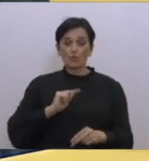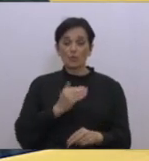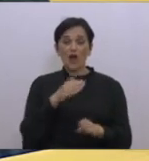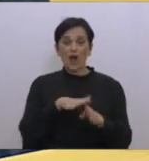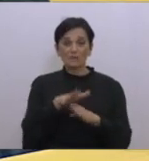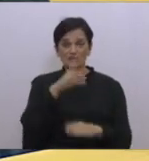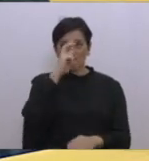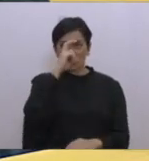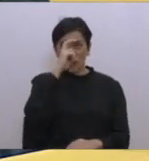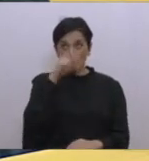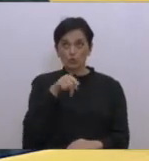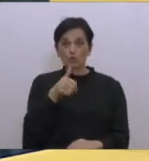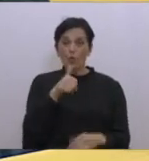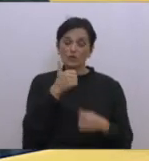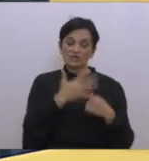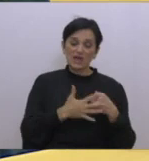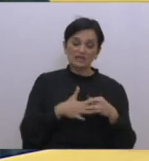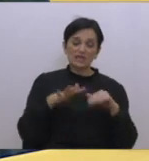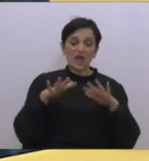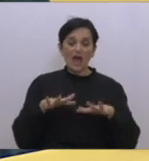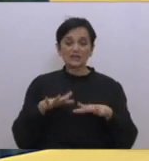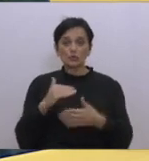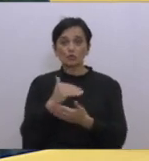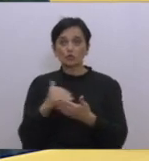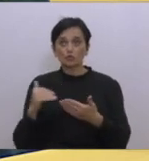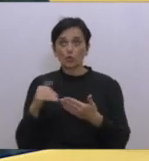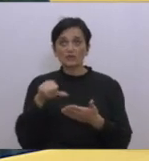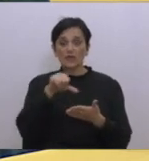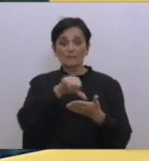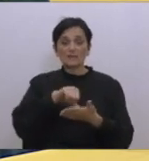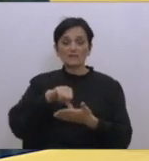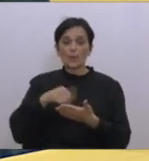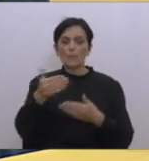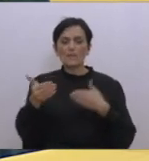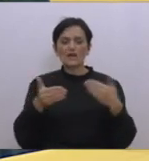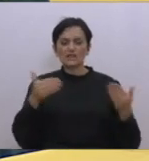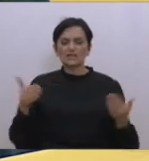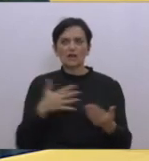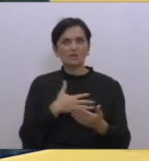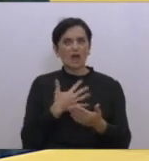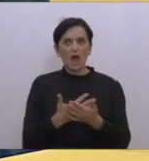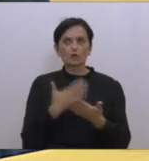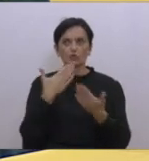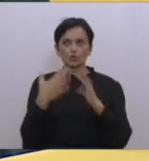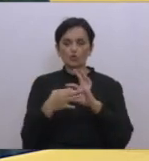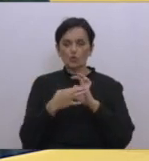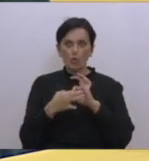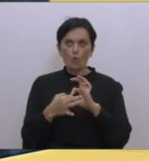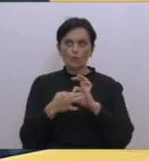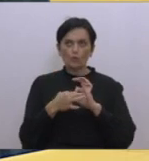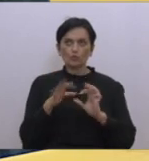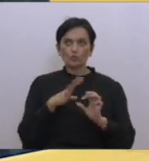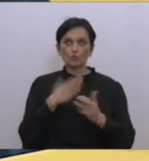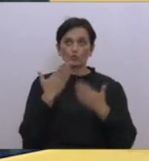აღმასრულებელი ხელისუფლების, როგორც ცენტრალურ, ასევე ადგილობრივ დონეზე წარმომადგენლების მხრიდან იყო ძალიან აქტიური კომუნიკაცია იმის თაობაზე,